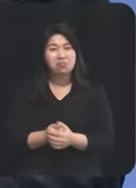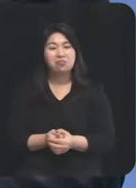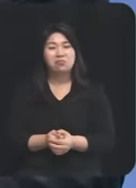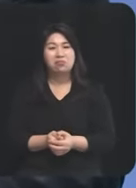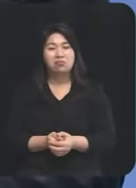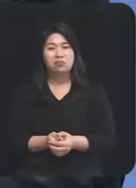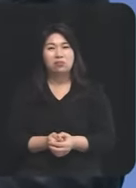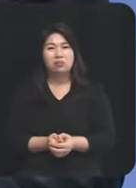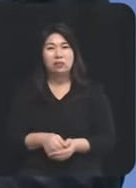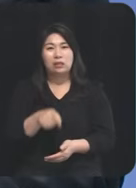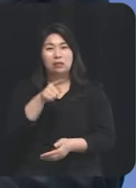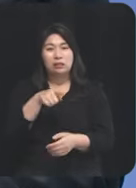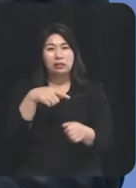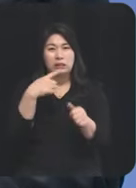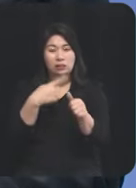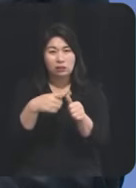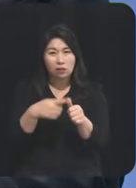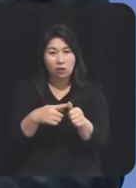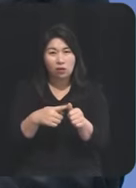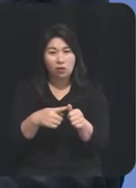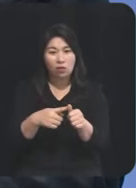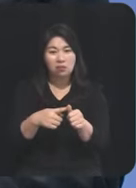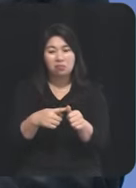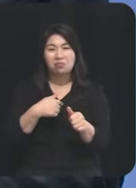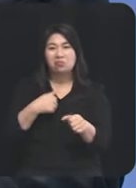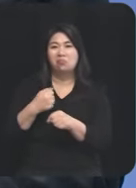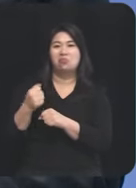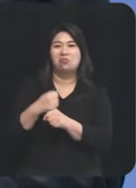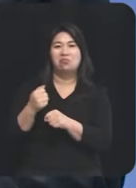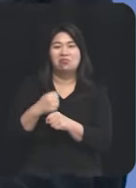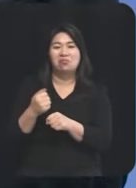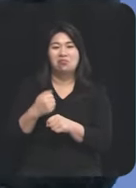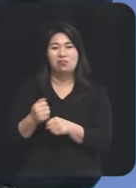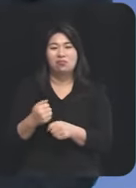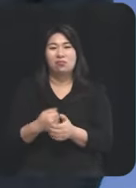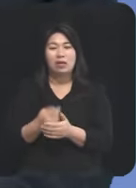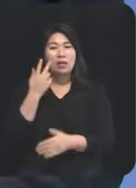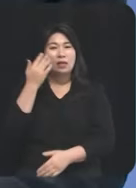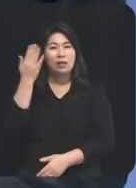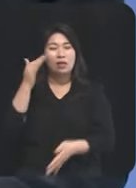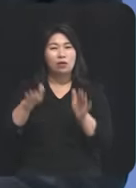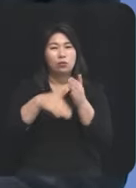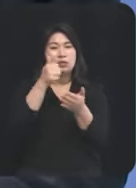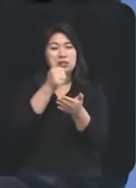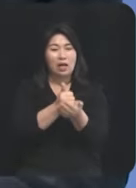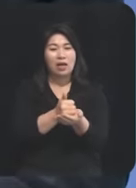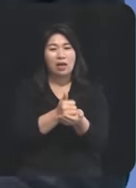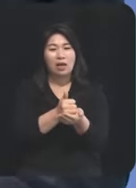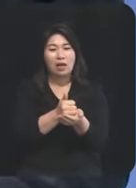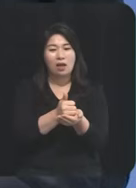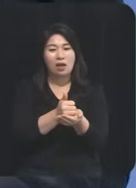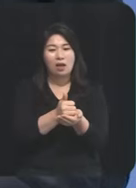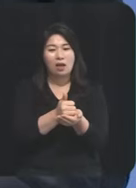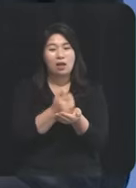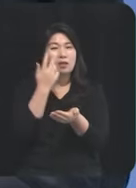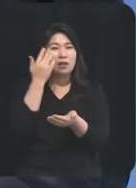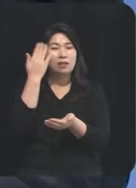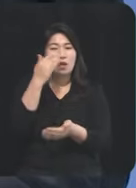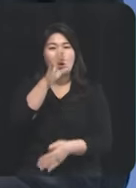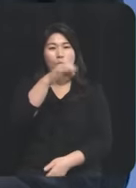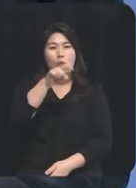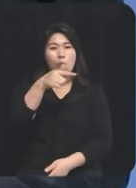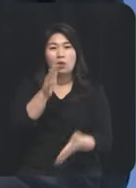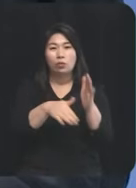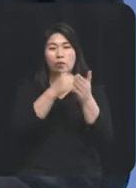후보님께서 그걸 지적하는 거는 제가 좀 당황스럽습니다. 옛날 원지사님하고의 그 도지사 토론 당시에